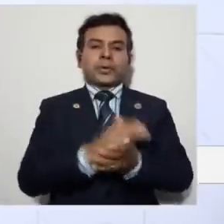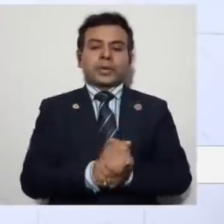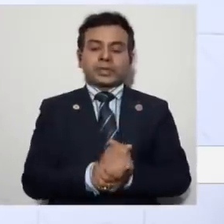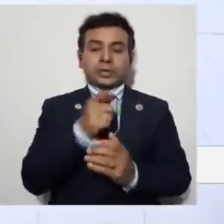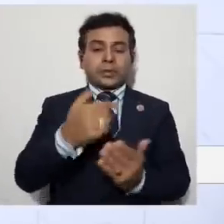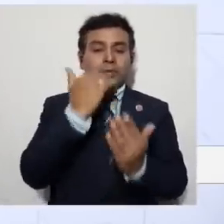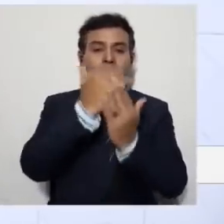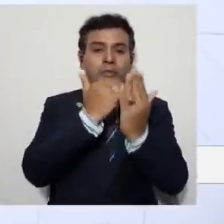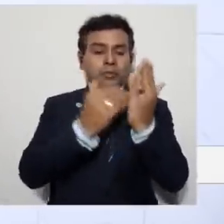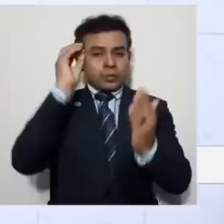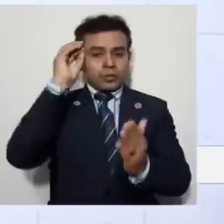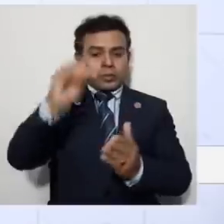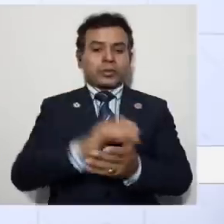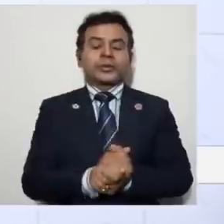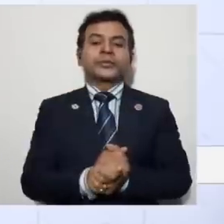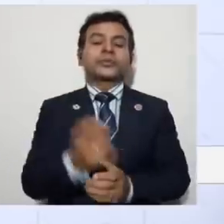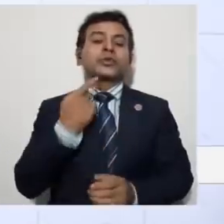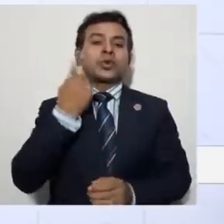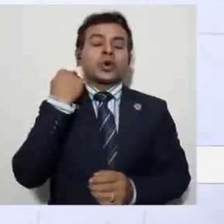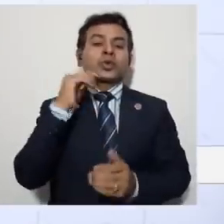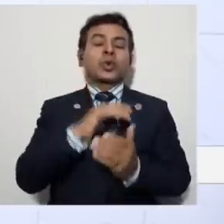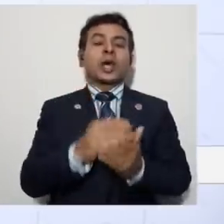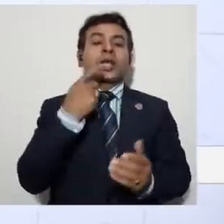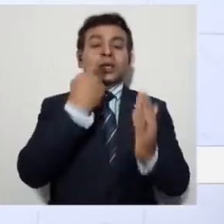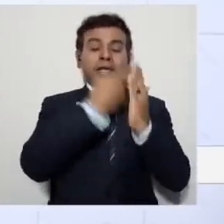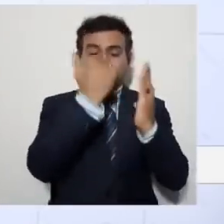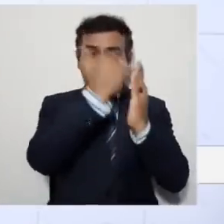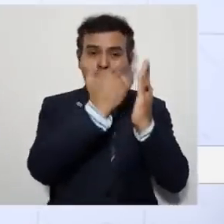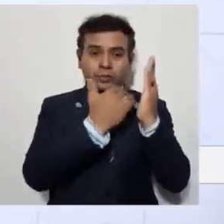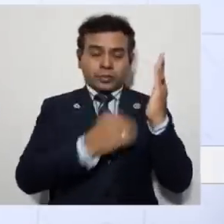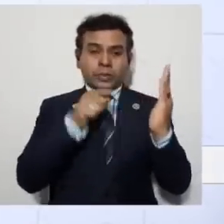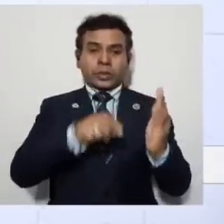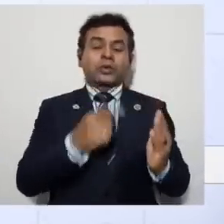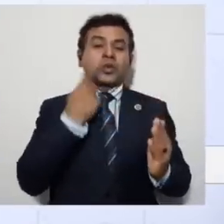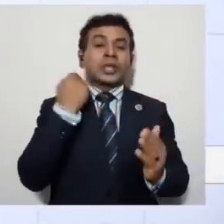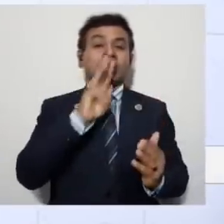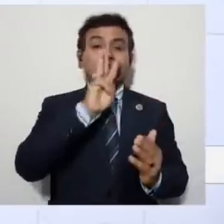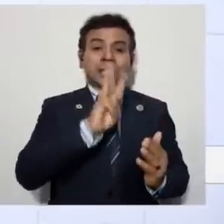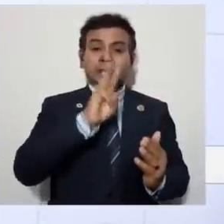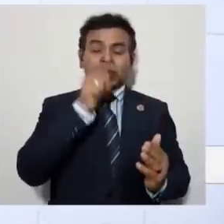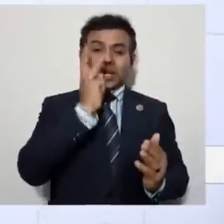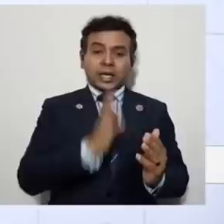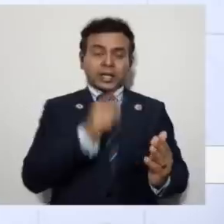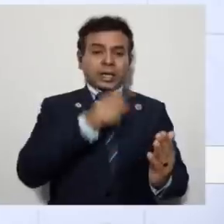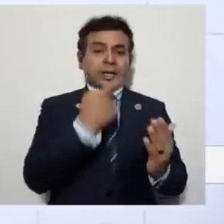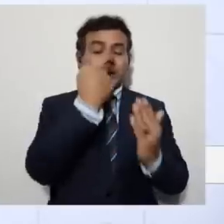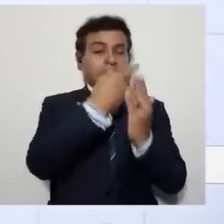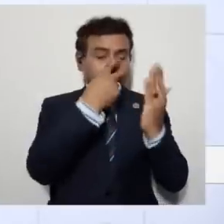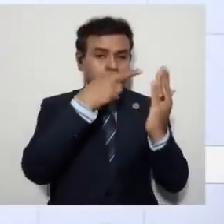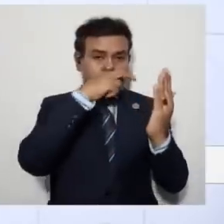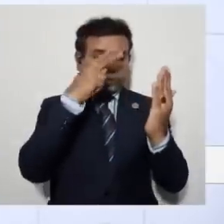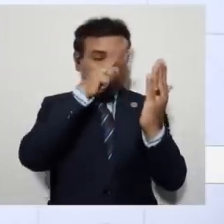না, এই জন্য এটা শতাংশের মধ্যে আসে নাই। এই শতাংশ, এই যা বিভাজন আমি বললাম, এগুলো গতকালের রিপোর্টকে বিশ্লেষণ করে,